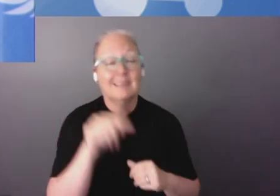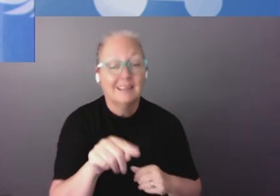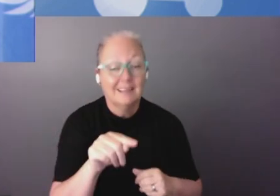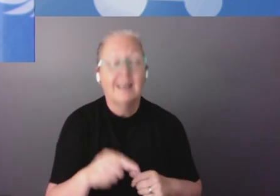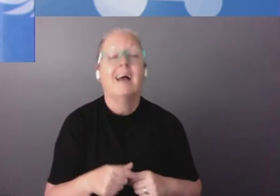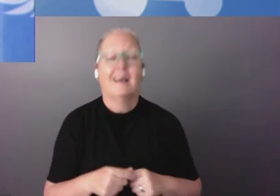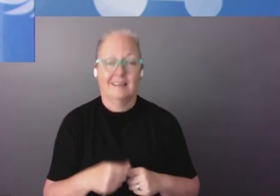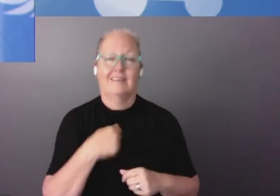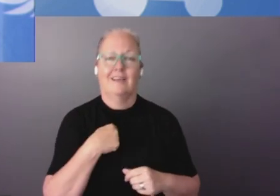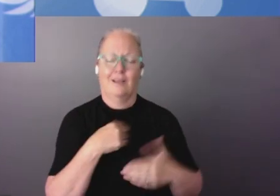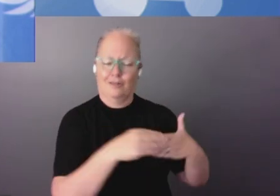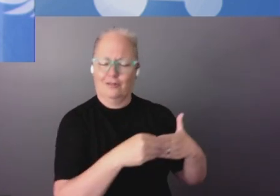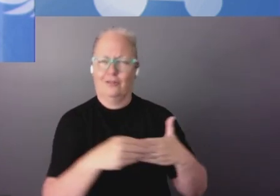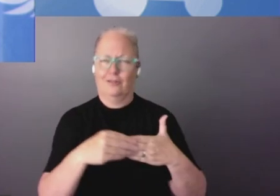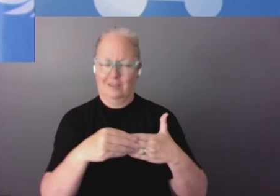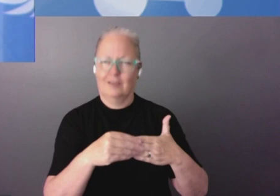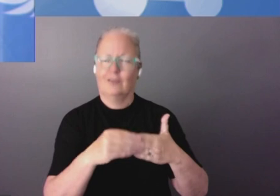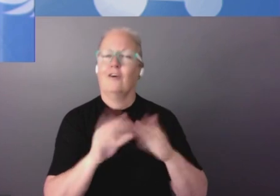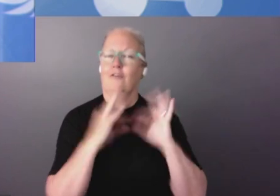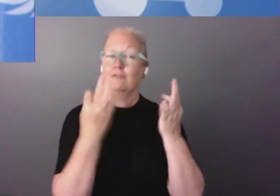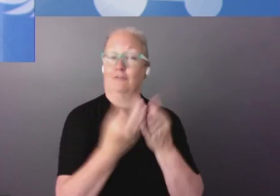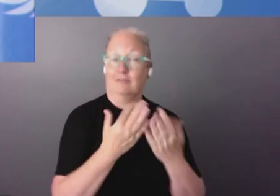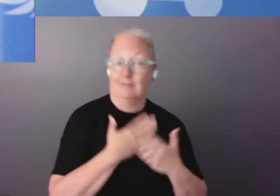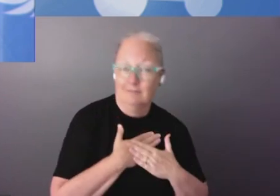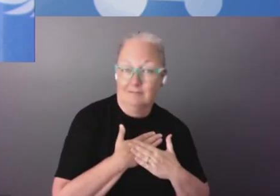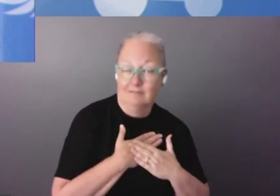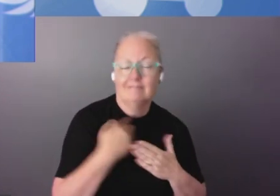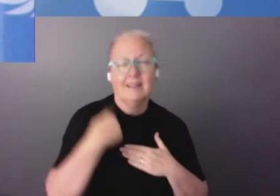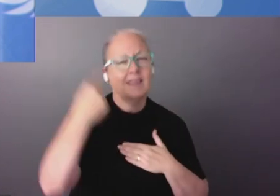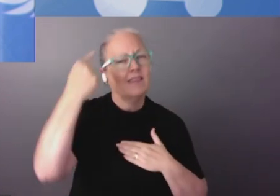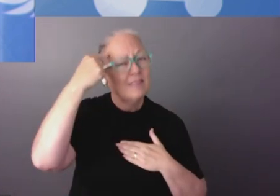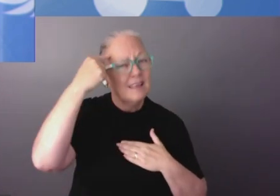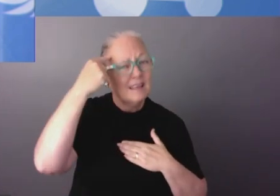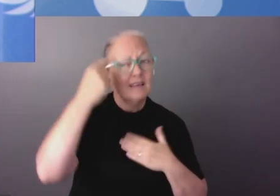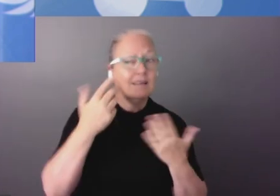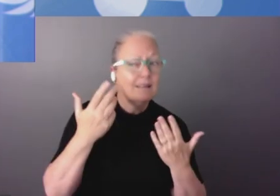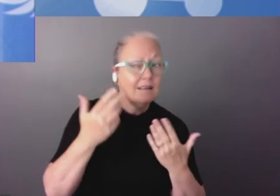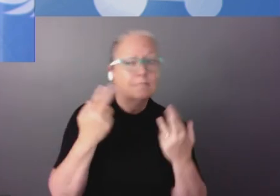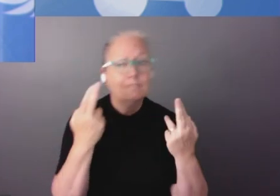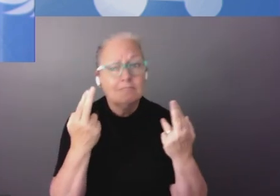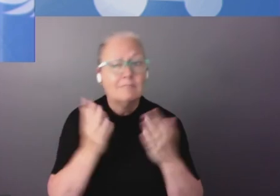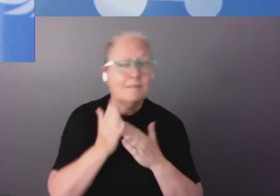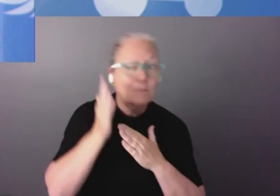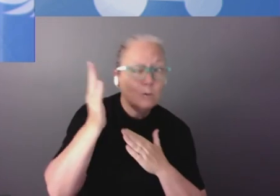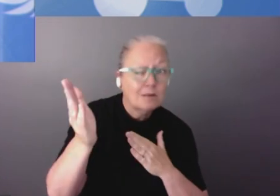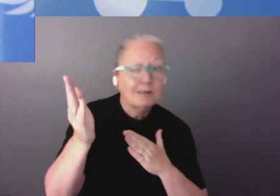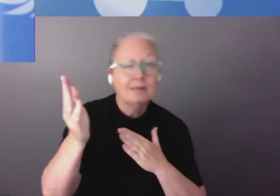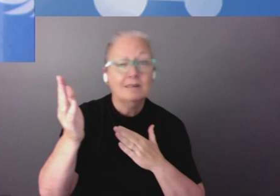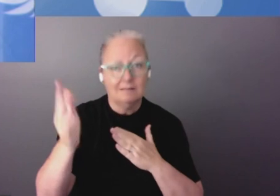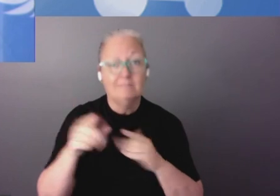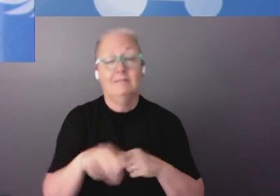Międzynarodowy Związek Telekomunikacyjny od lat wspiera szczyt cyfrowy Organizacji